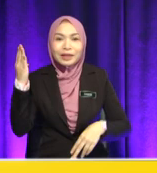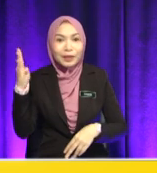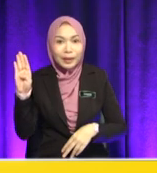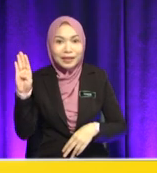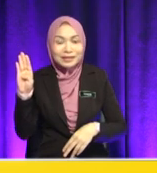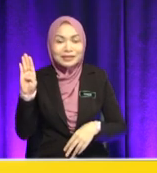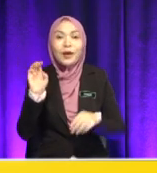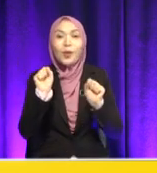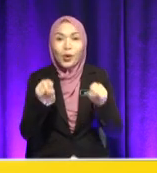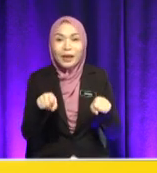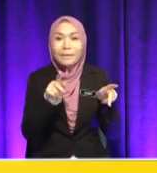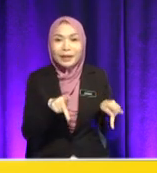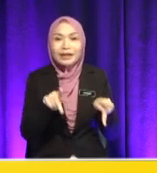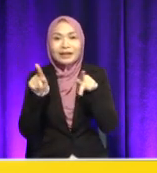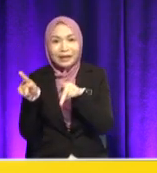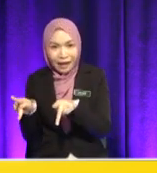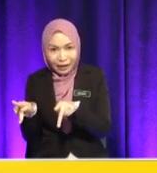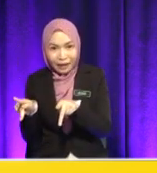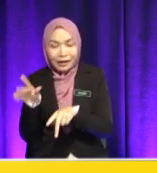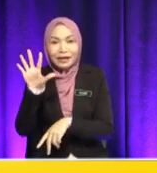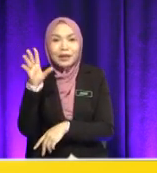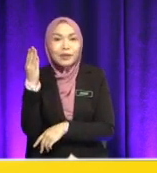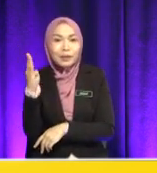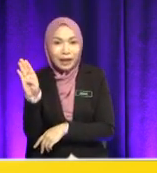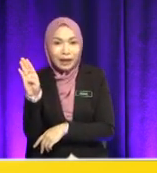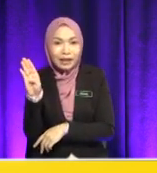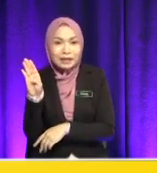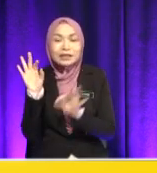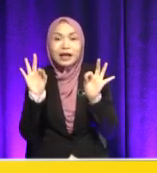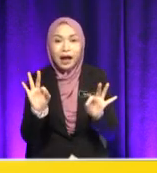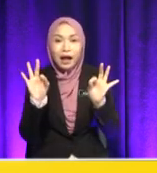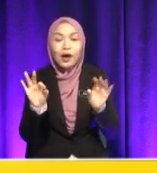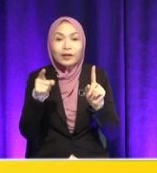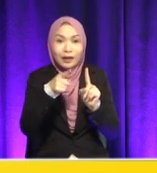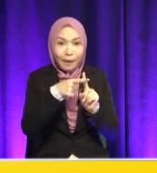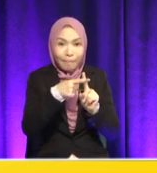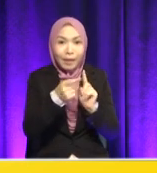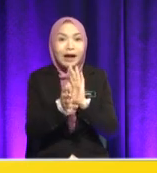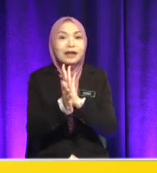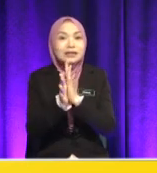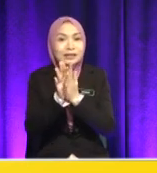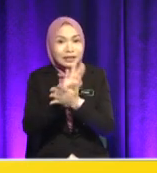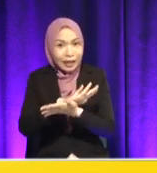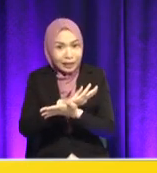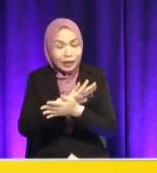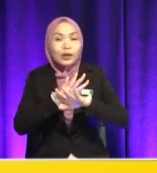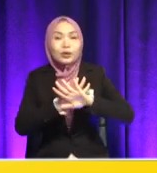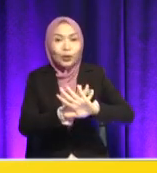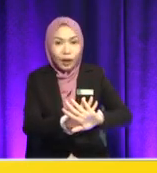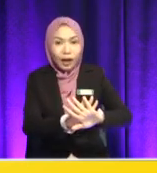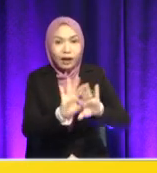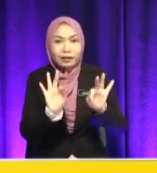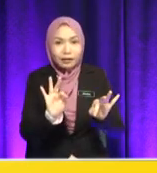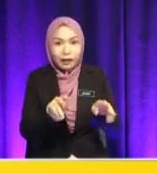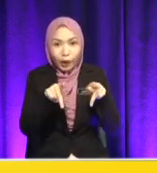operasi tambah akan jadi opasitolog Oke 12 itu untuk 4 M kita